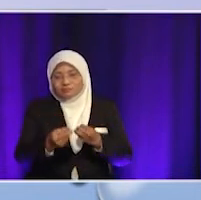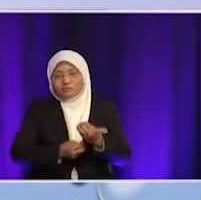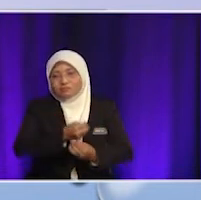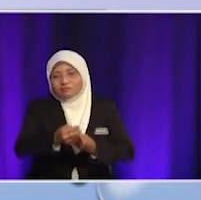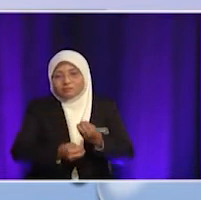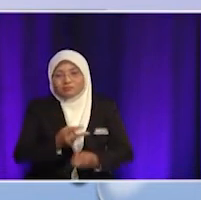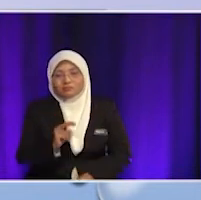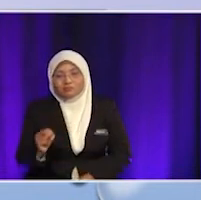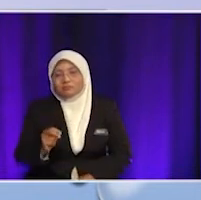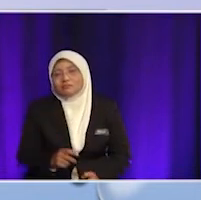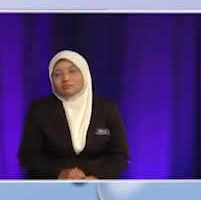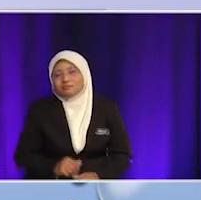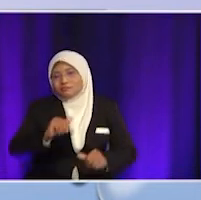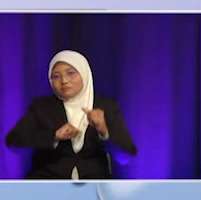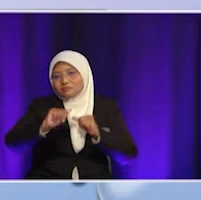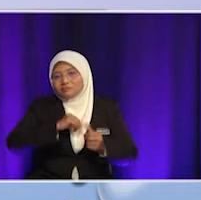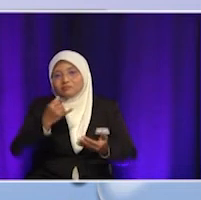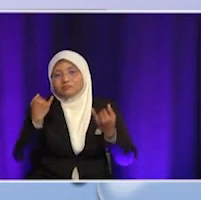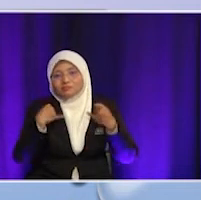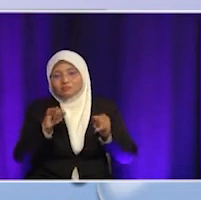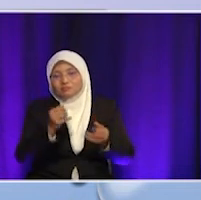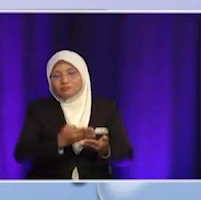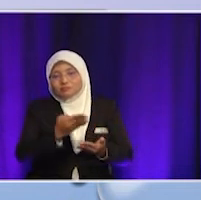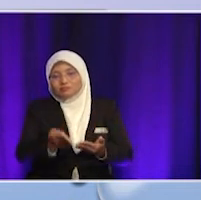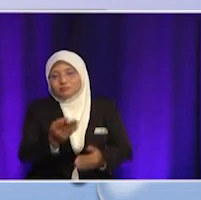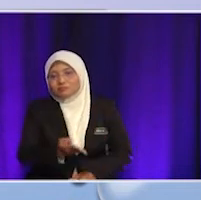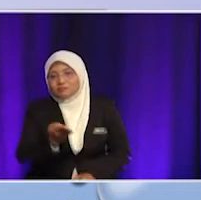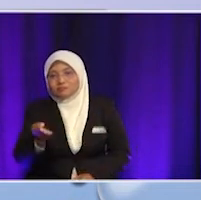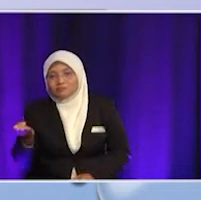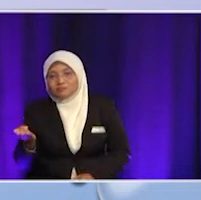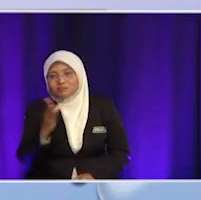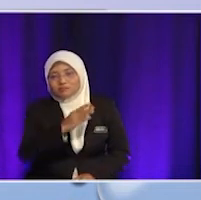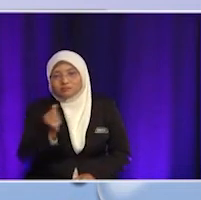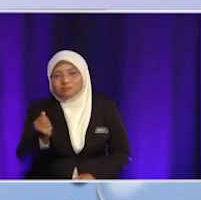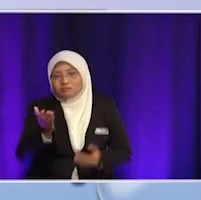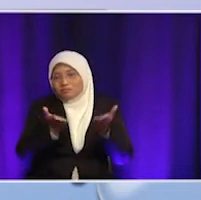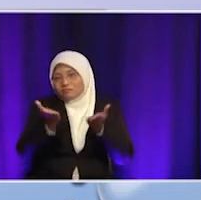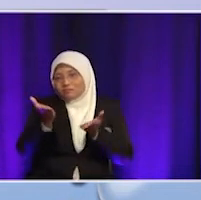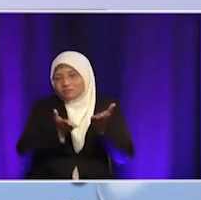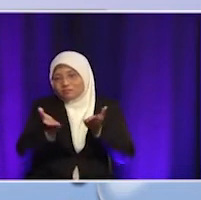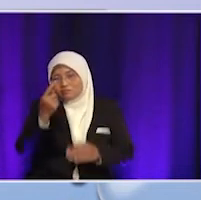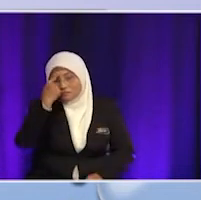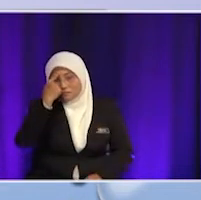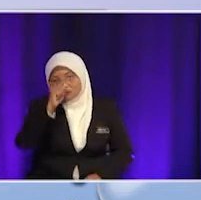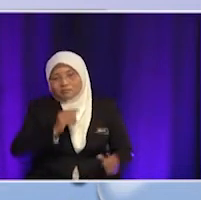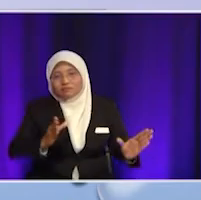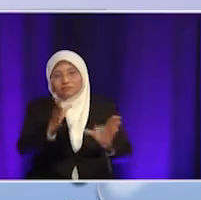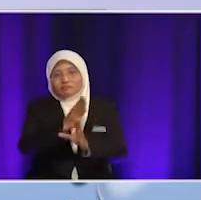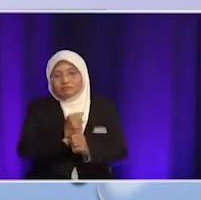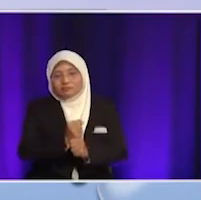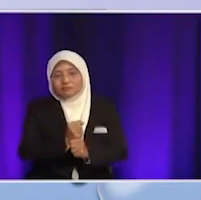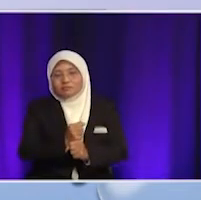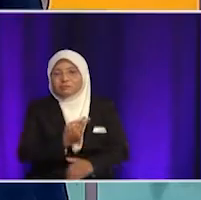jual beli barang dan untuk mencari keuntungan bagi memenuhi keperluan dan kehendak manusia